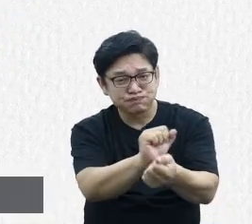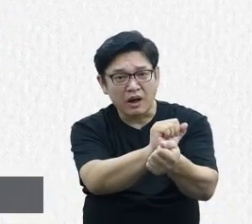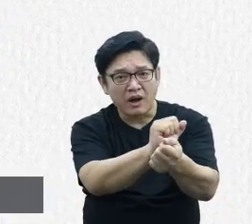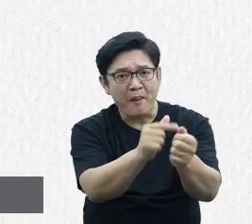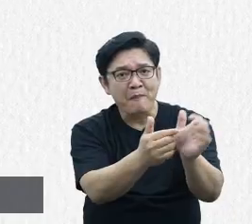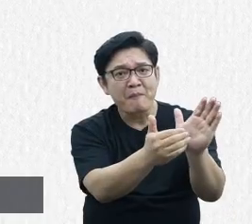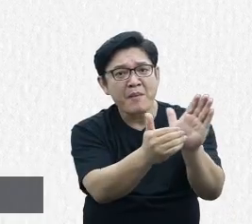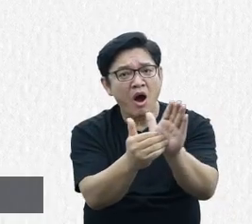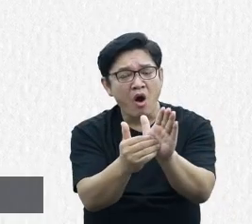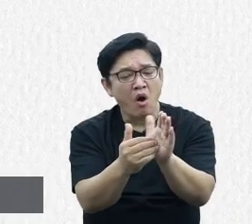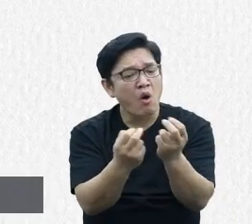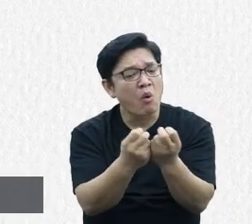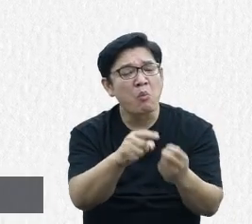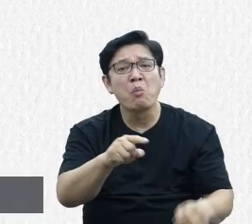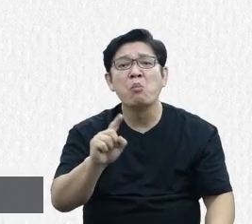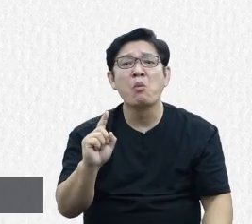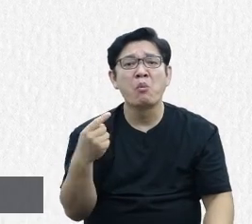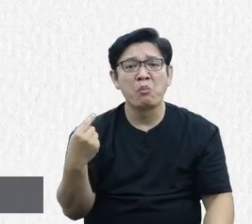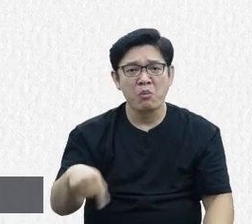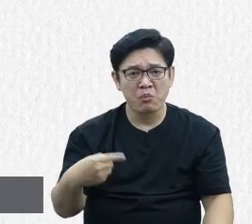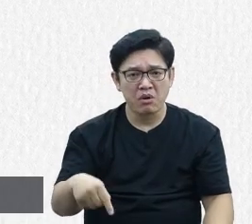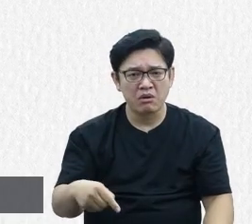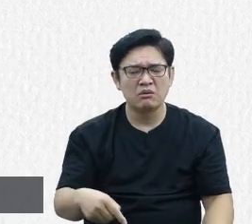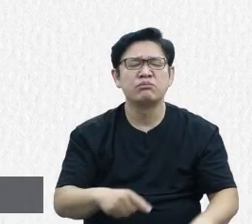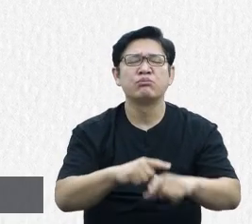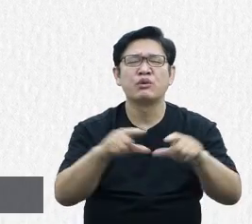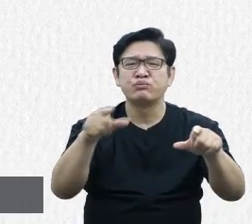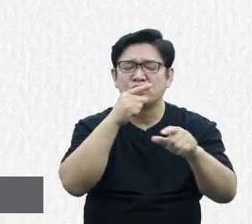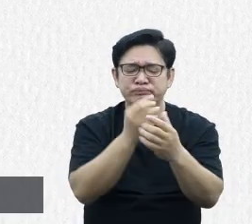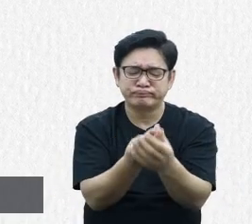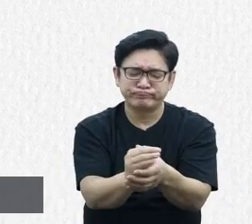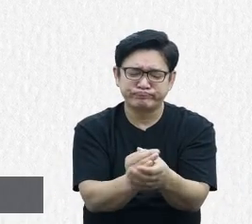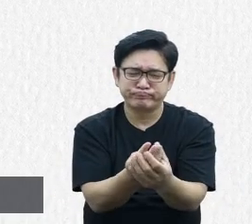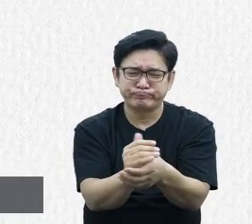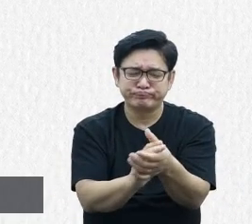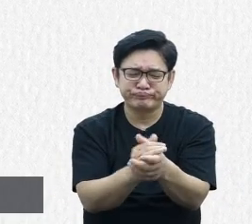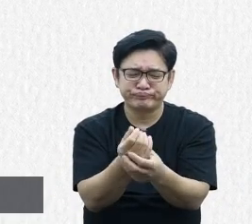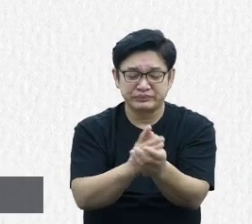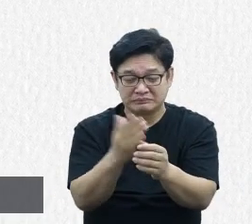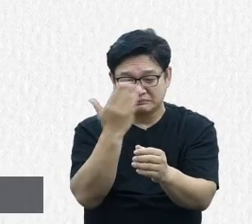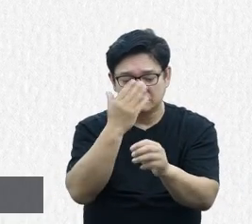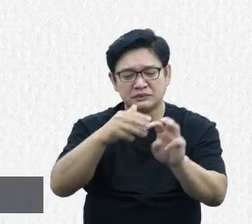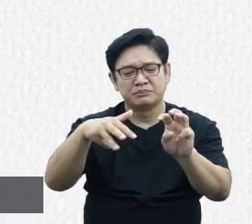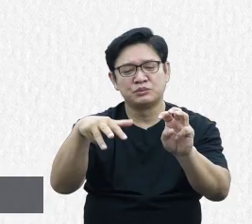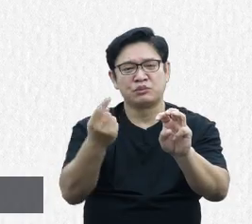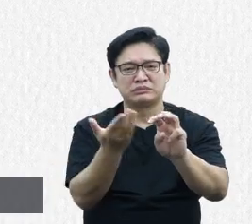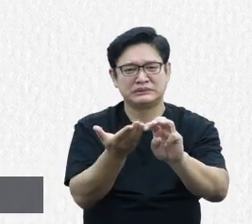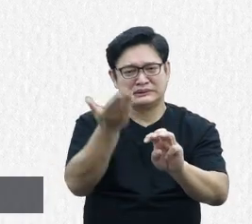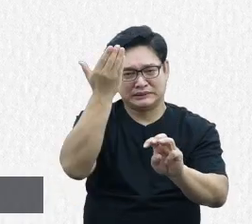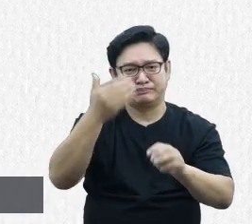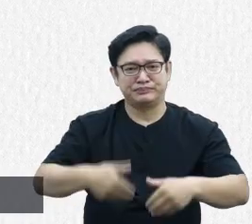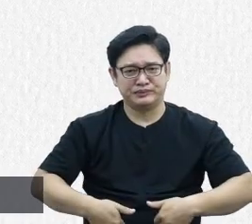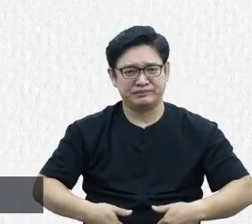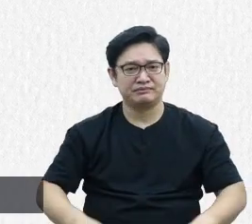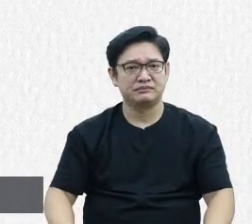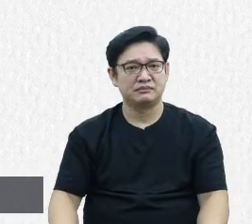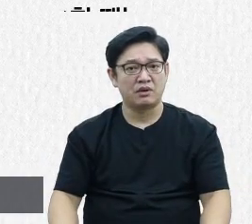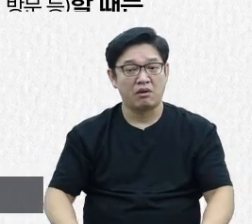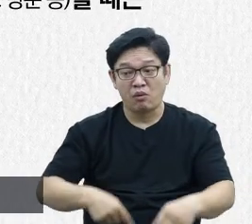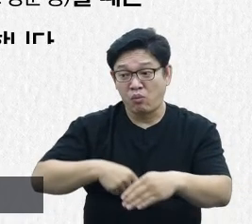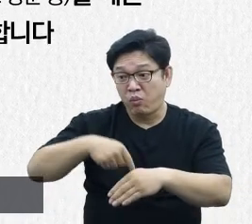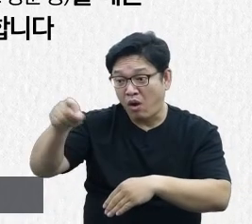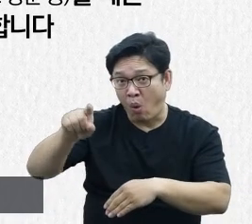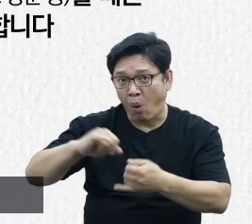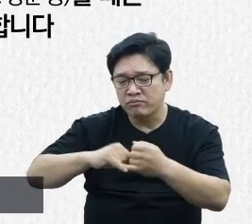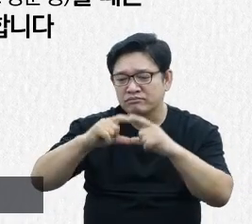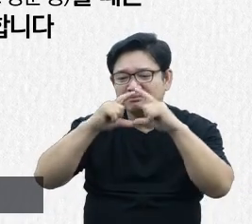감염병 예방을 위해서는 무엇을 해야 할까요? 평소에 손을 흐르는 물에 30초 이상 씻도록 합니다.